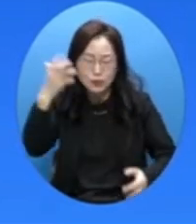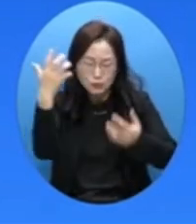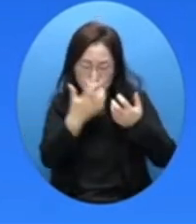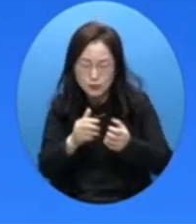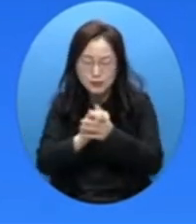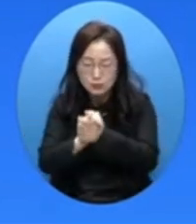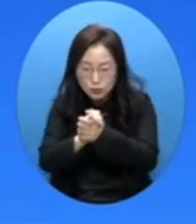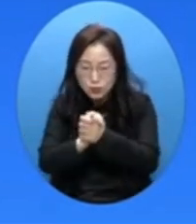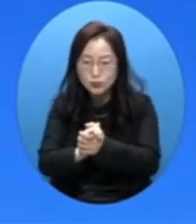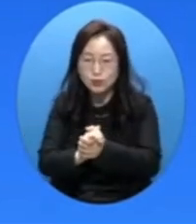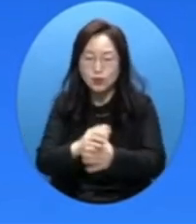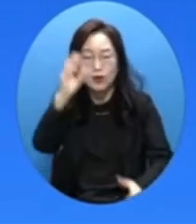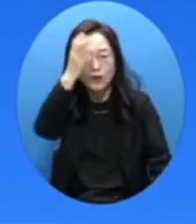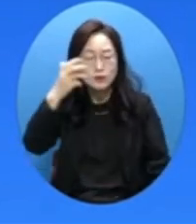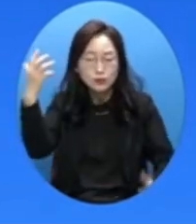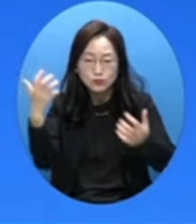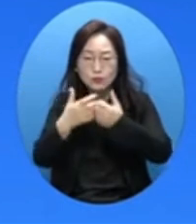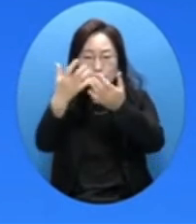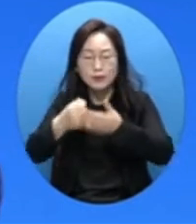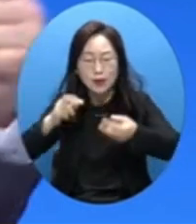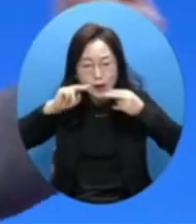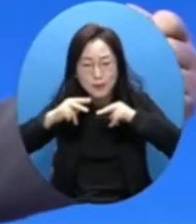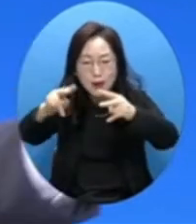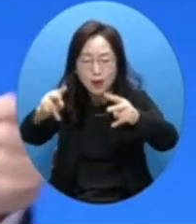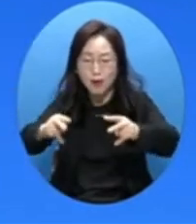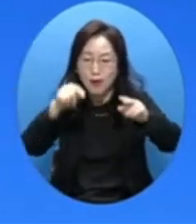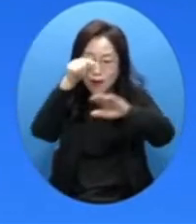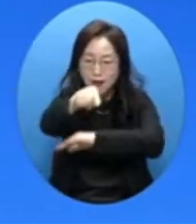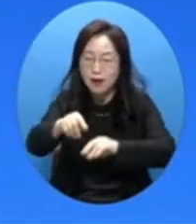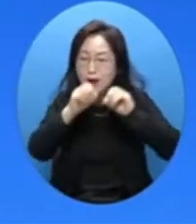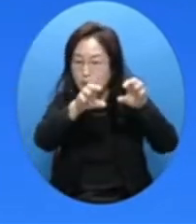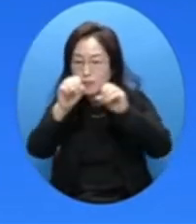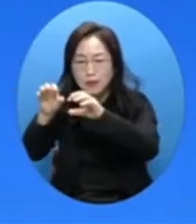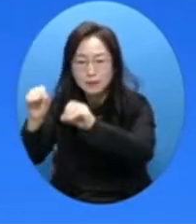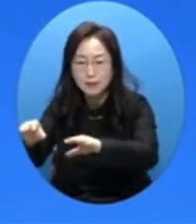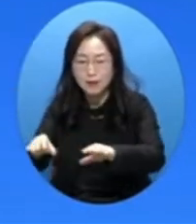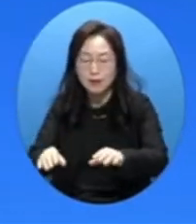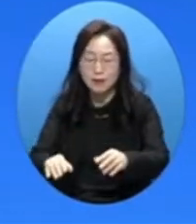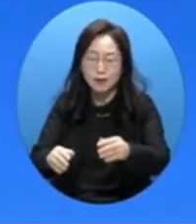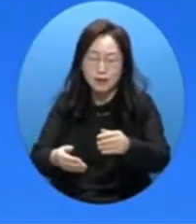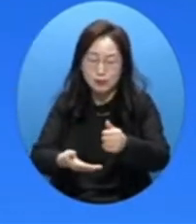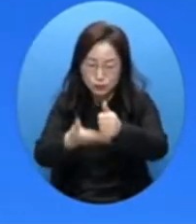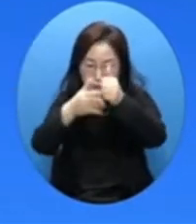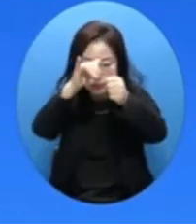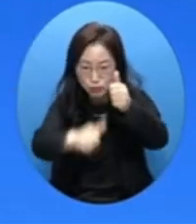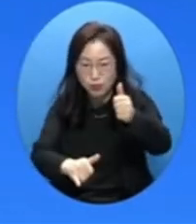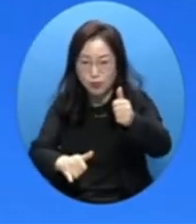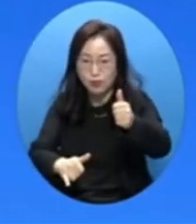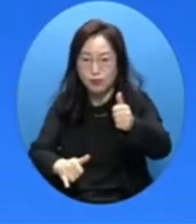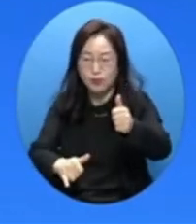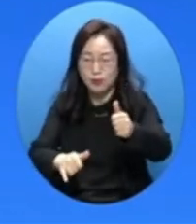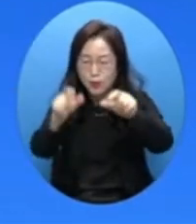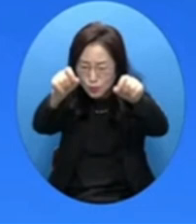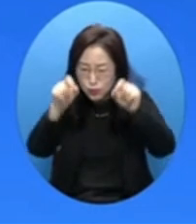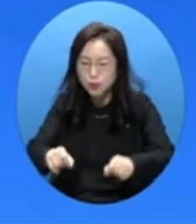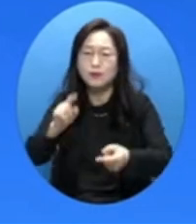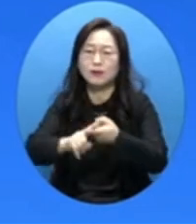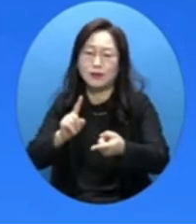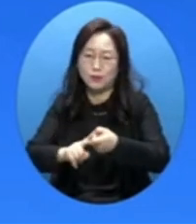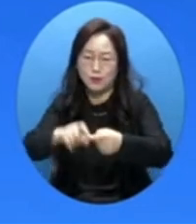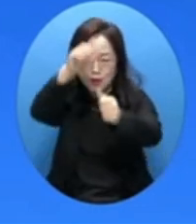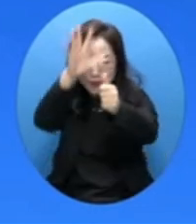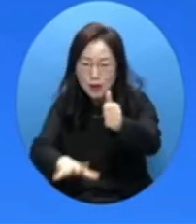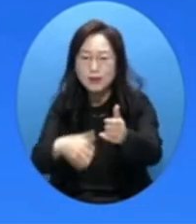기도했습니다. 성령 충만 받고 방언을 말하며 나가서 열심히 복음을 전하고 열심히 주님을 섬겼습니다. 주여, 그 성령 충만의 역사가 우리 모두에 임하게